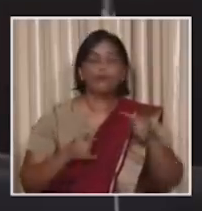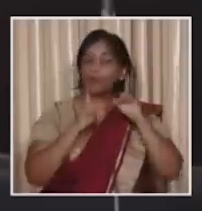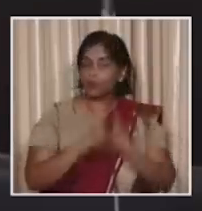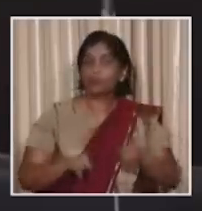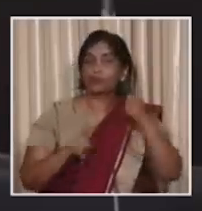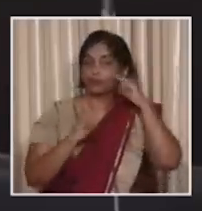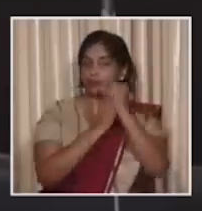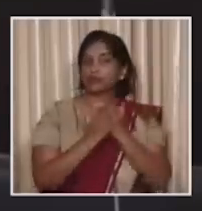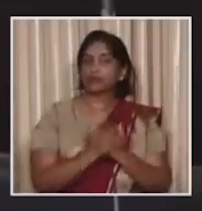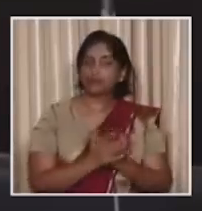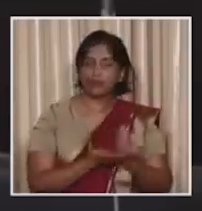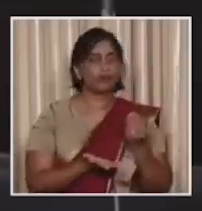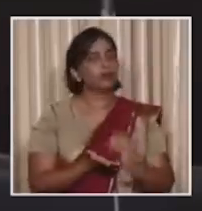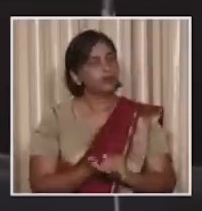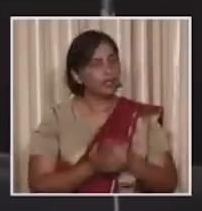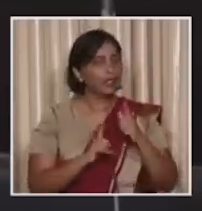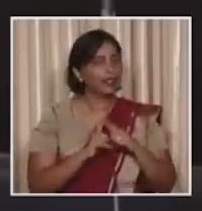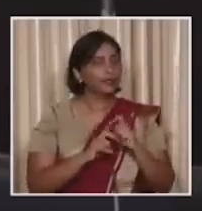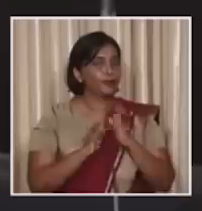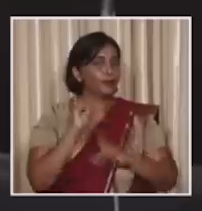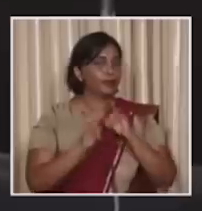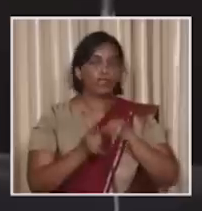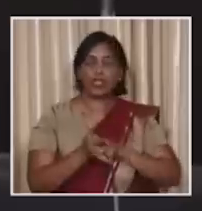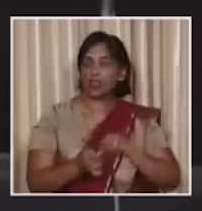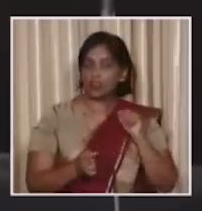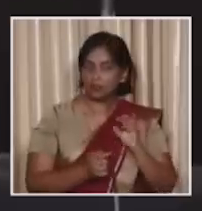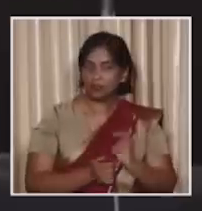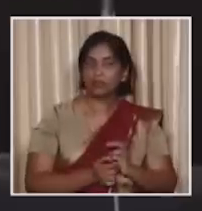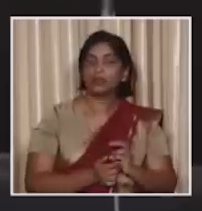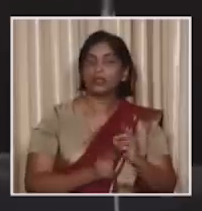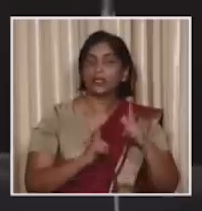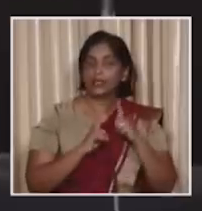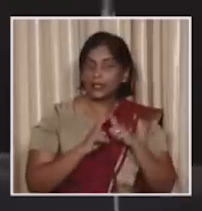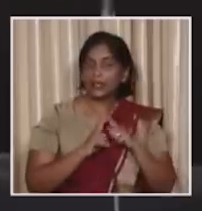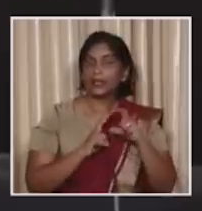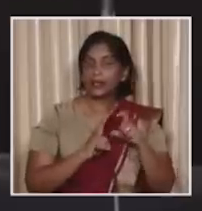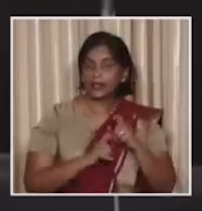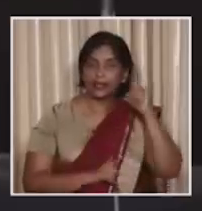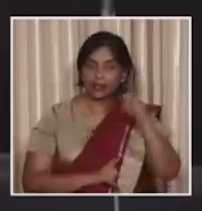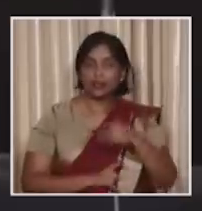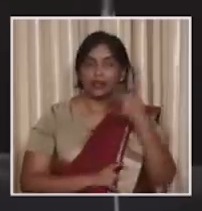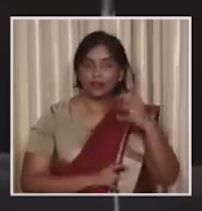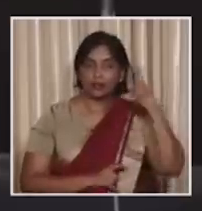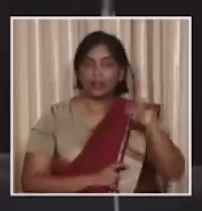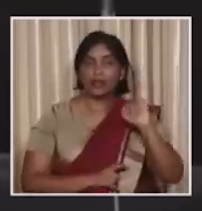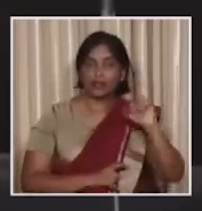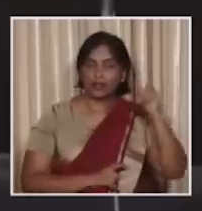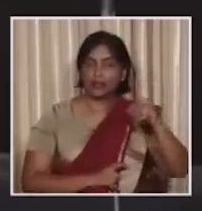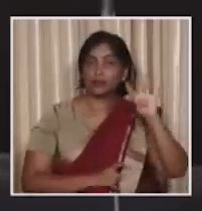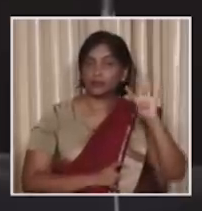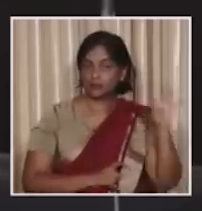මේ කාරණේට නැවත අධ්‍යාපන අමාත්‍යංශයේ ලේකම්තුමා ED ඉරක් 4 ඉරක් 60 ඉරක් 7 ඉරක්